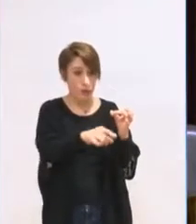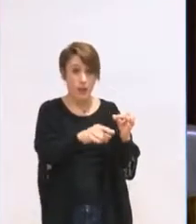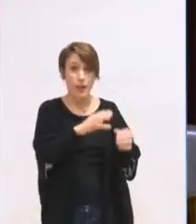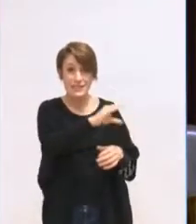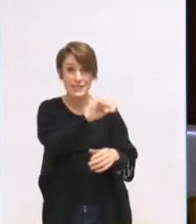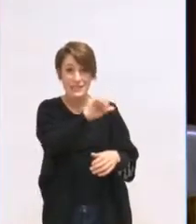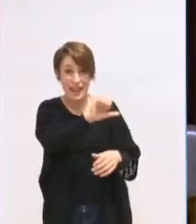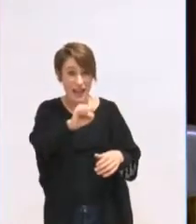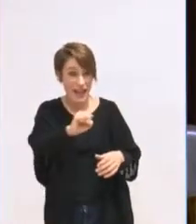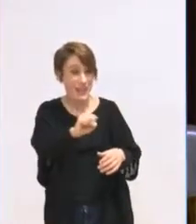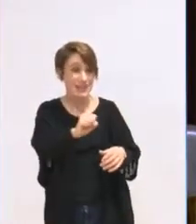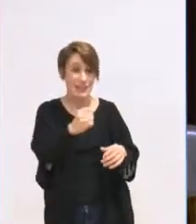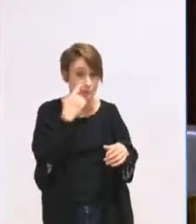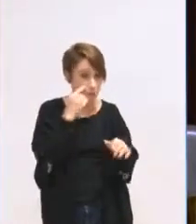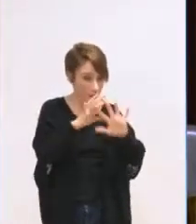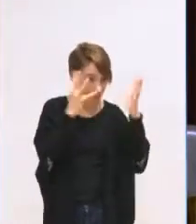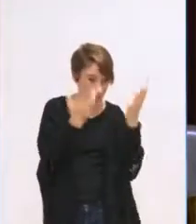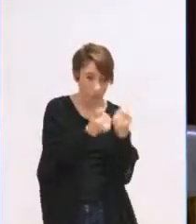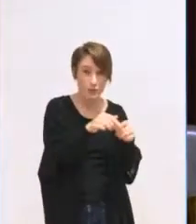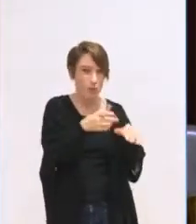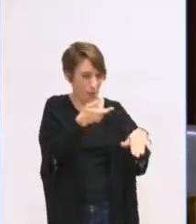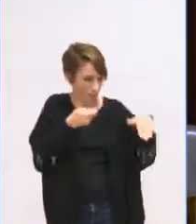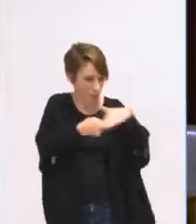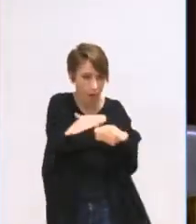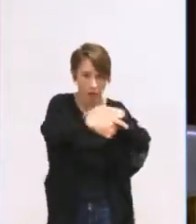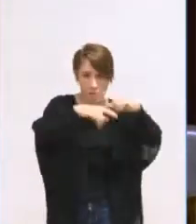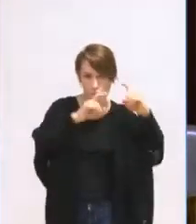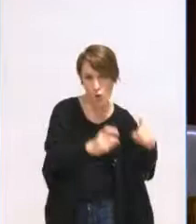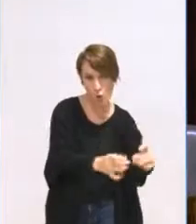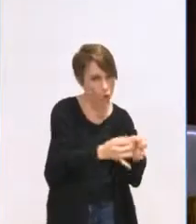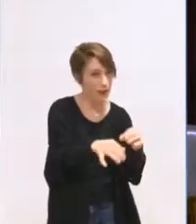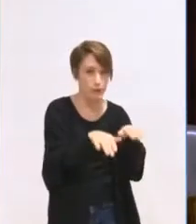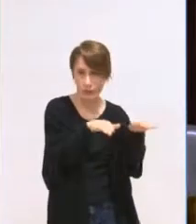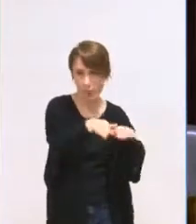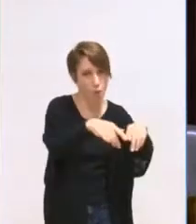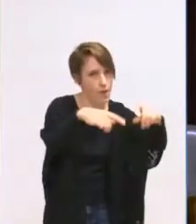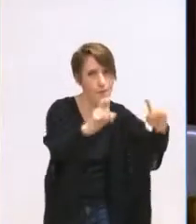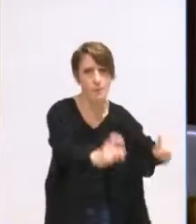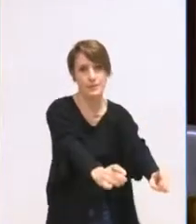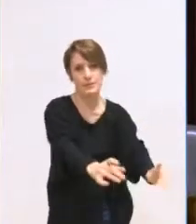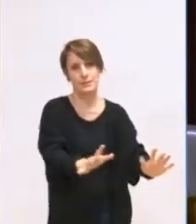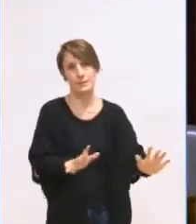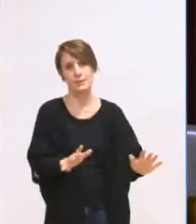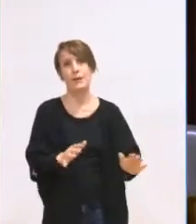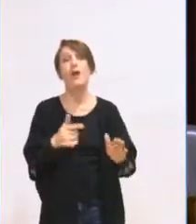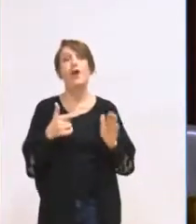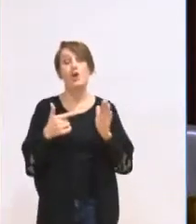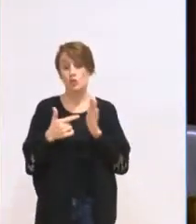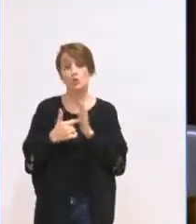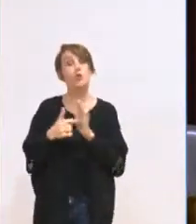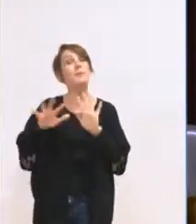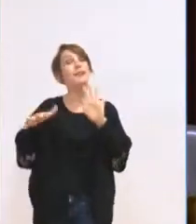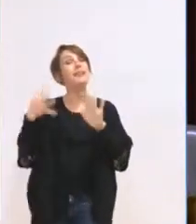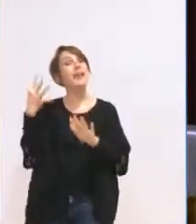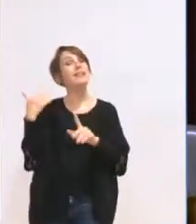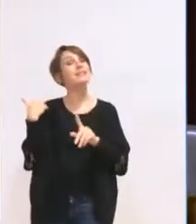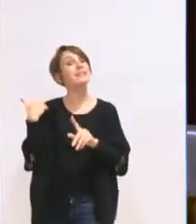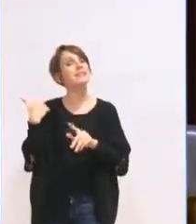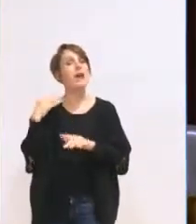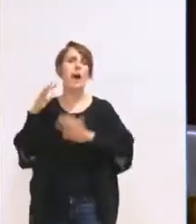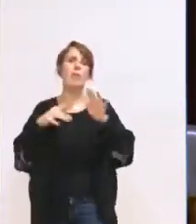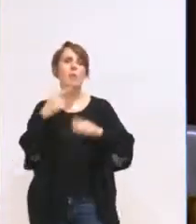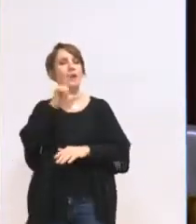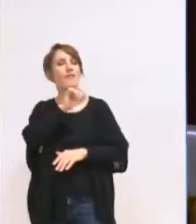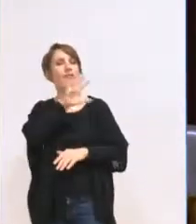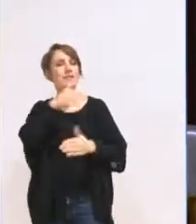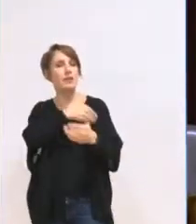ses moyens baisser. Nous passerons en 2015 d'une subvention qui était de l'ordre de 25 millions